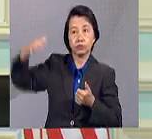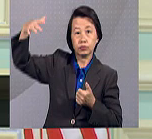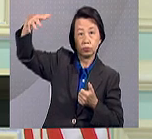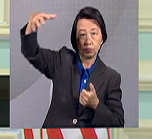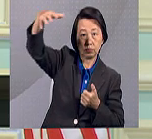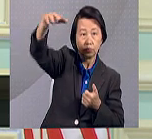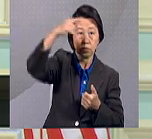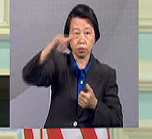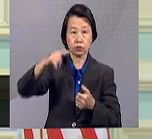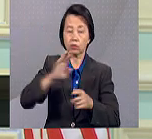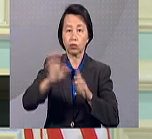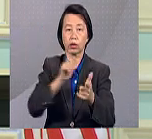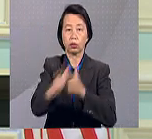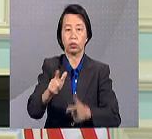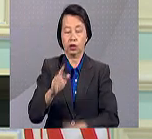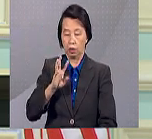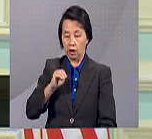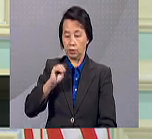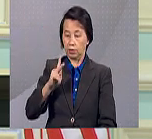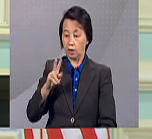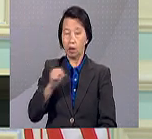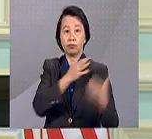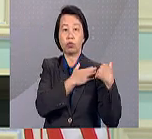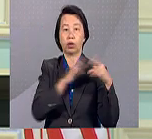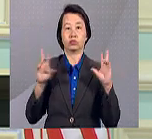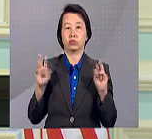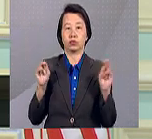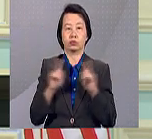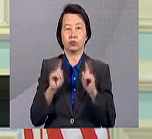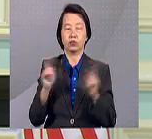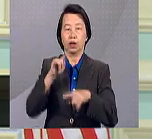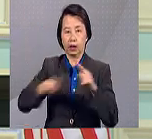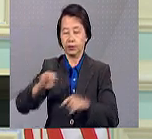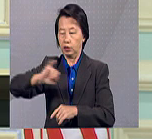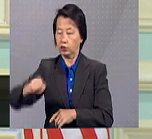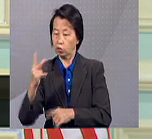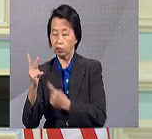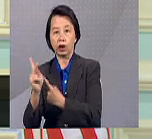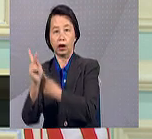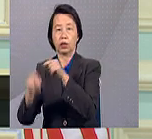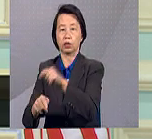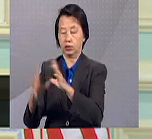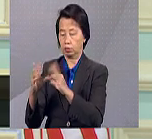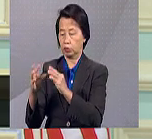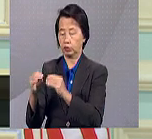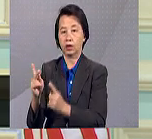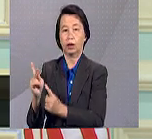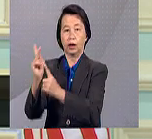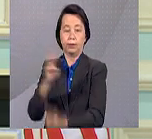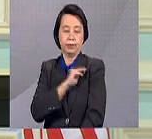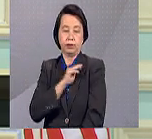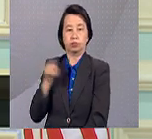kelulusan untuk terbang tu bukan di bawah MKN ataupun di bawah jawatan kuasa khas ataupun mesyuarat khas menteri-menteri.